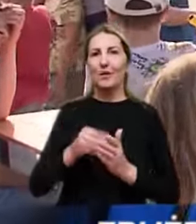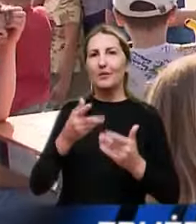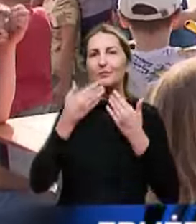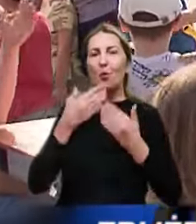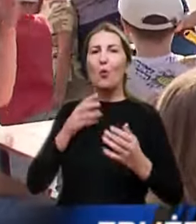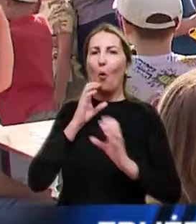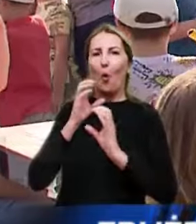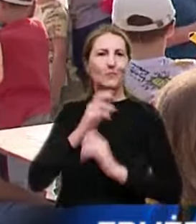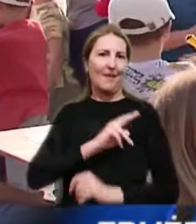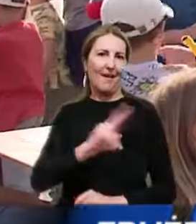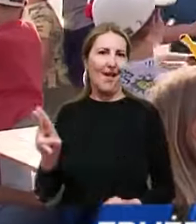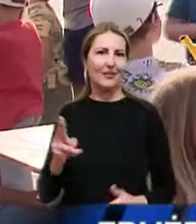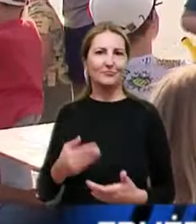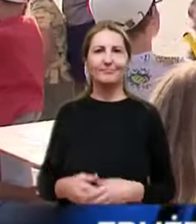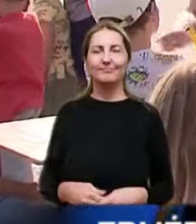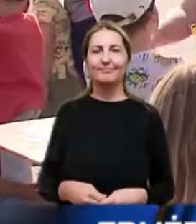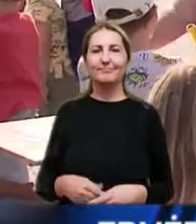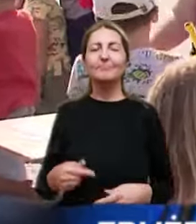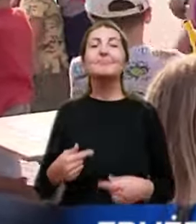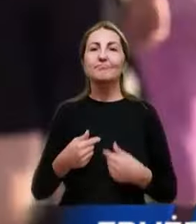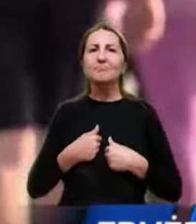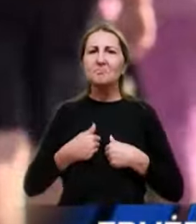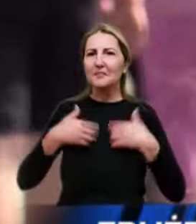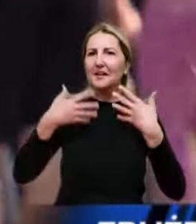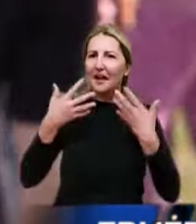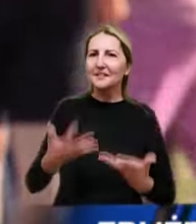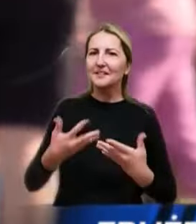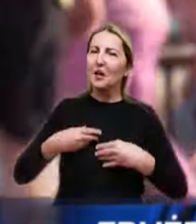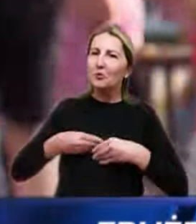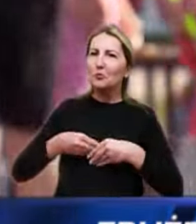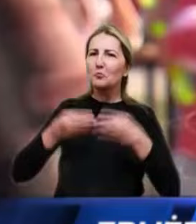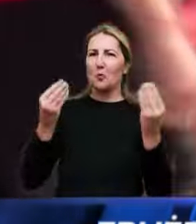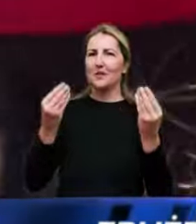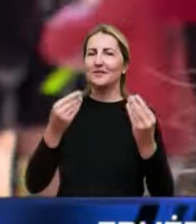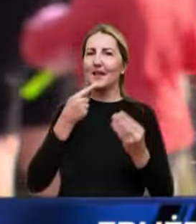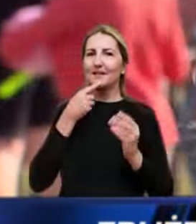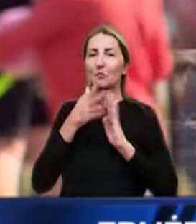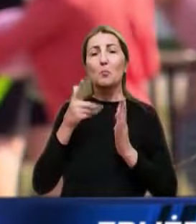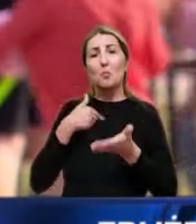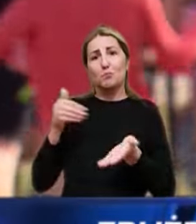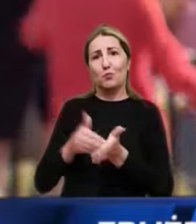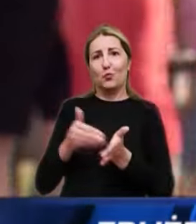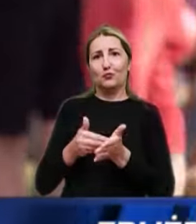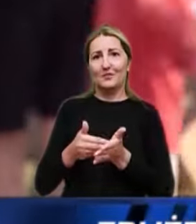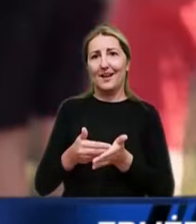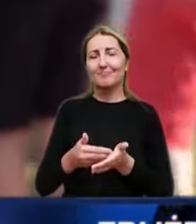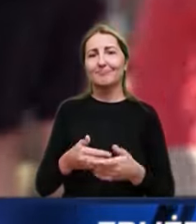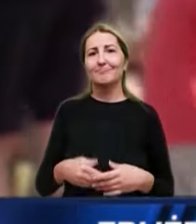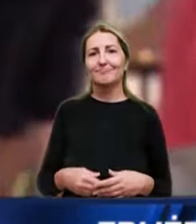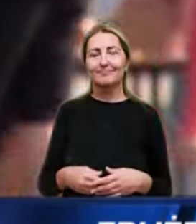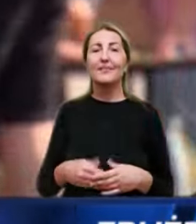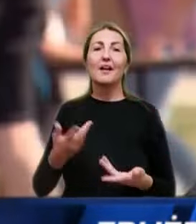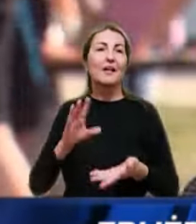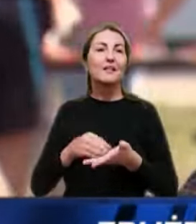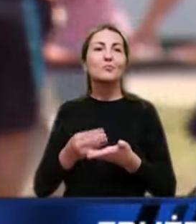każdego. Chcę rozwijać znajomość tego języka, ponieważ jest mi to potrzebne. Między innymi właśnie